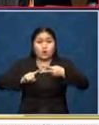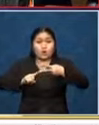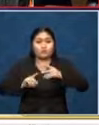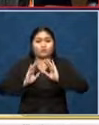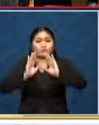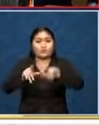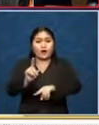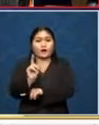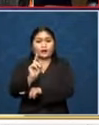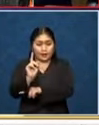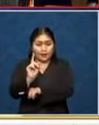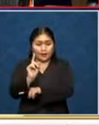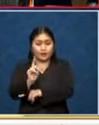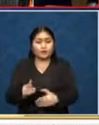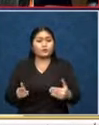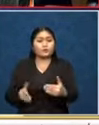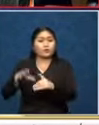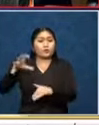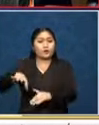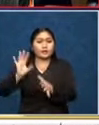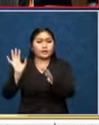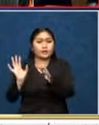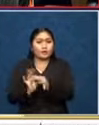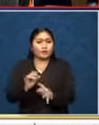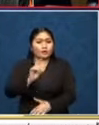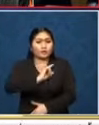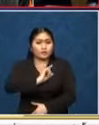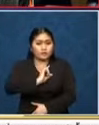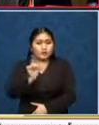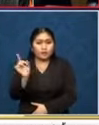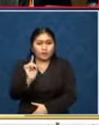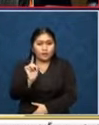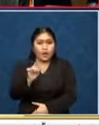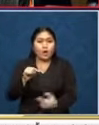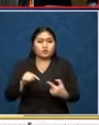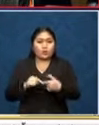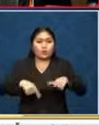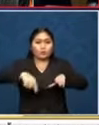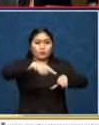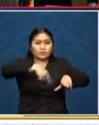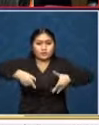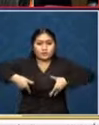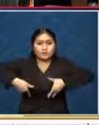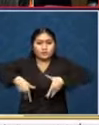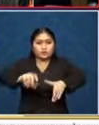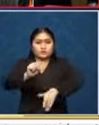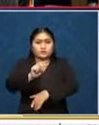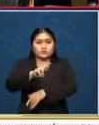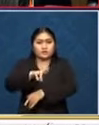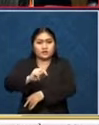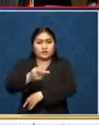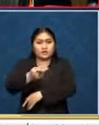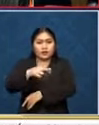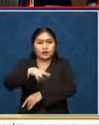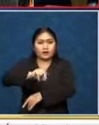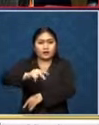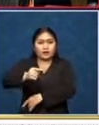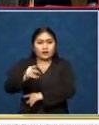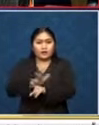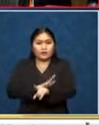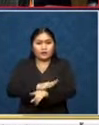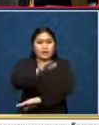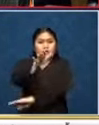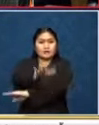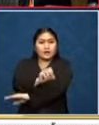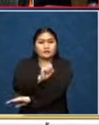ท่านประธานผ่านไปยังหน่วยงานที่เกี่ยวข้องครับเกี่ยวกับการคืนคืนพื้นที่ถนนศรีนครินทร์แนวรถไฟฟ้าสายสีเหลืองตั้งแต่แยก